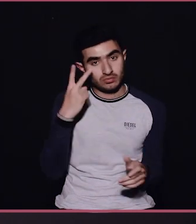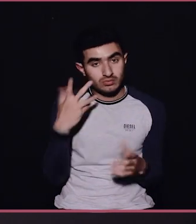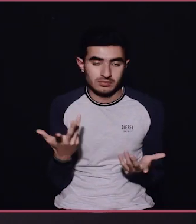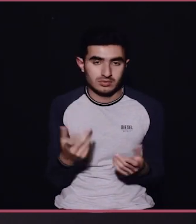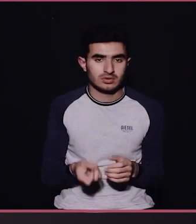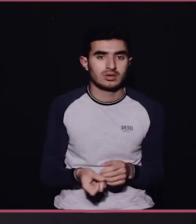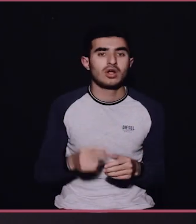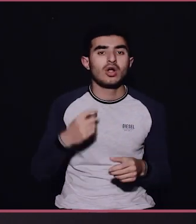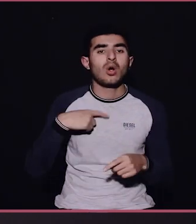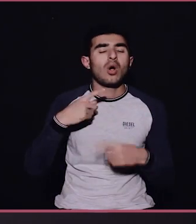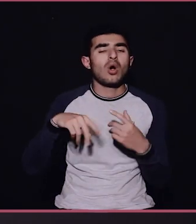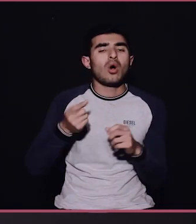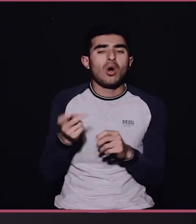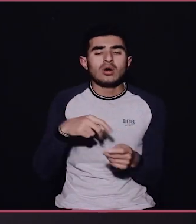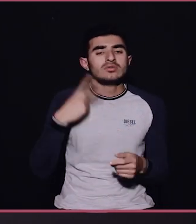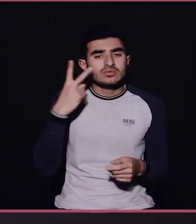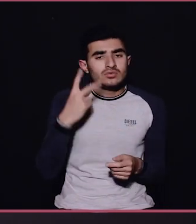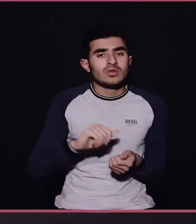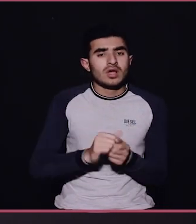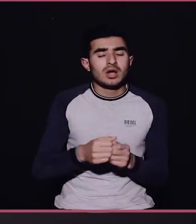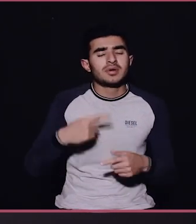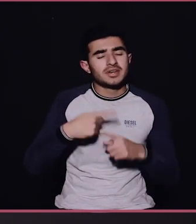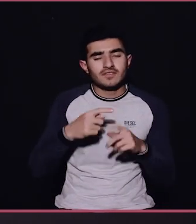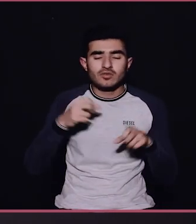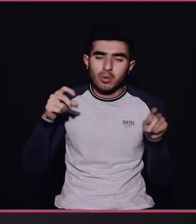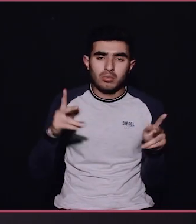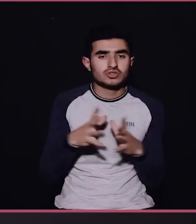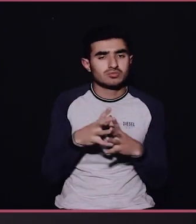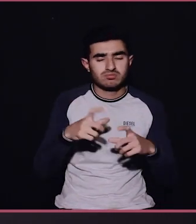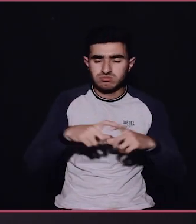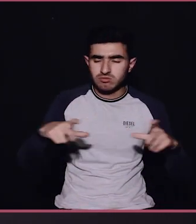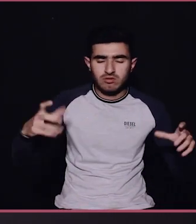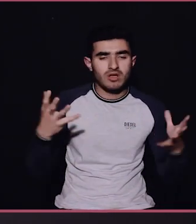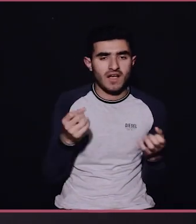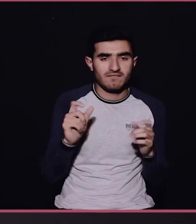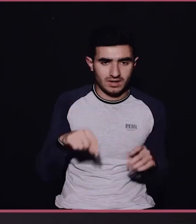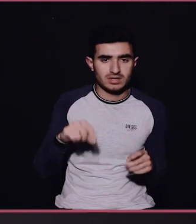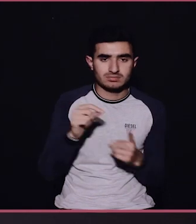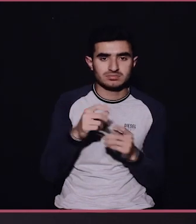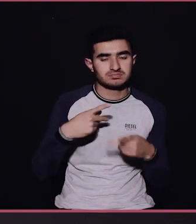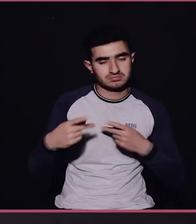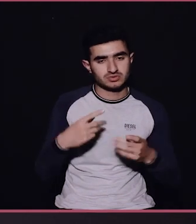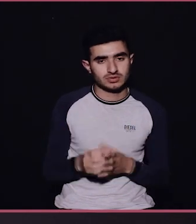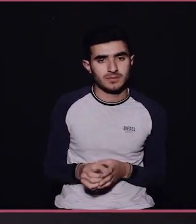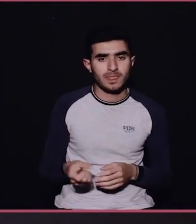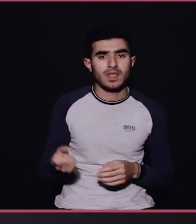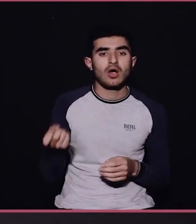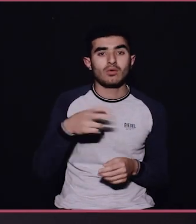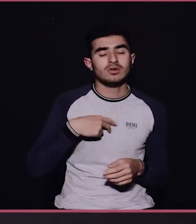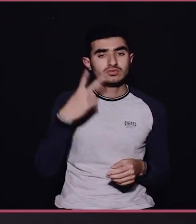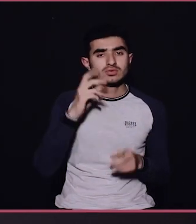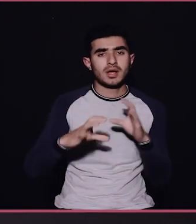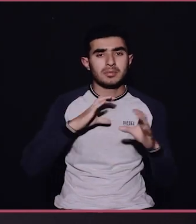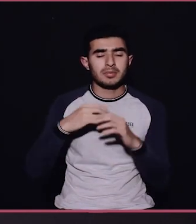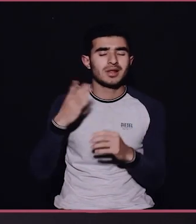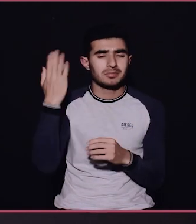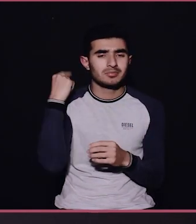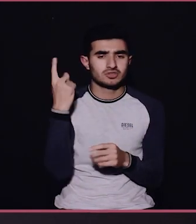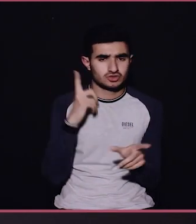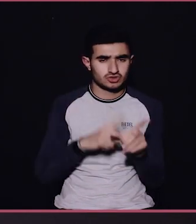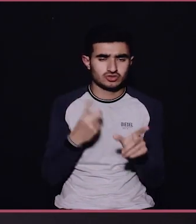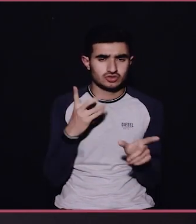क्योंकि हमारी supply chain जो है, हमारी production जो है, वो हमारे हाथ में है. So look for the opportunities. इस landscape के अंदर बहुत opportunities